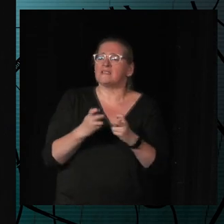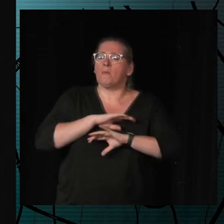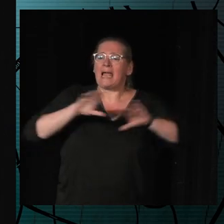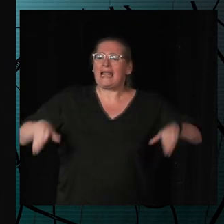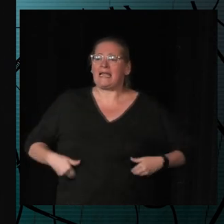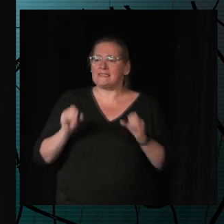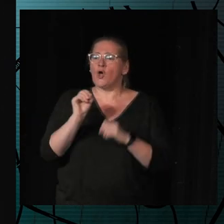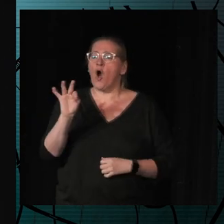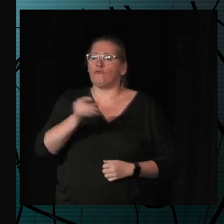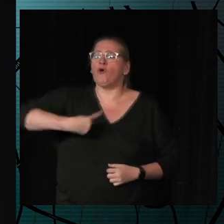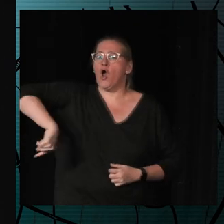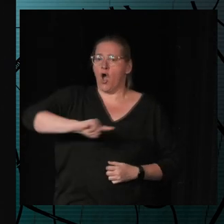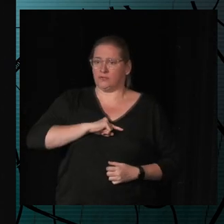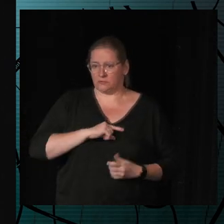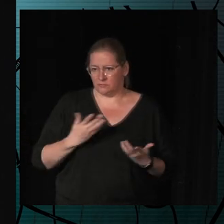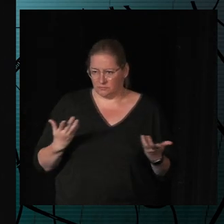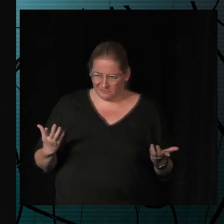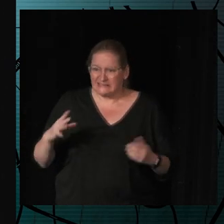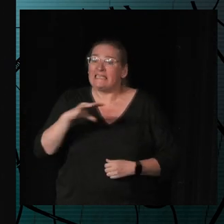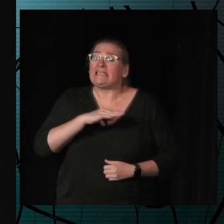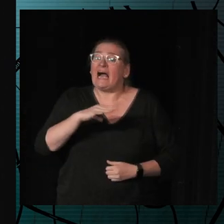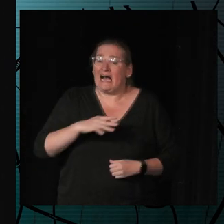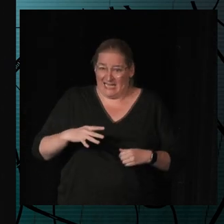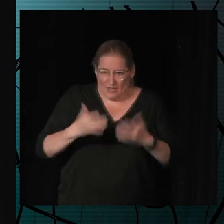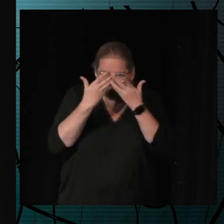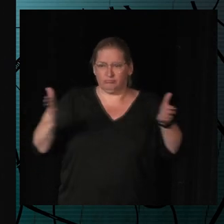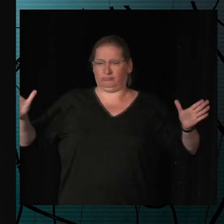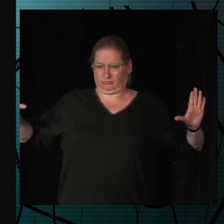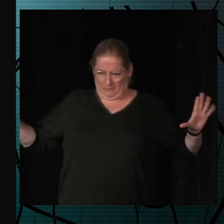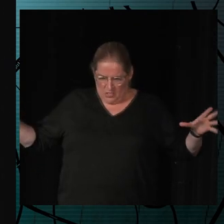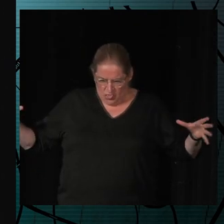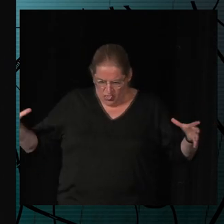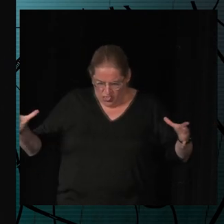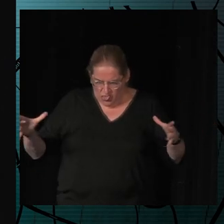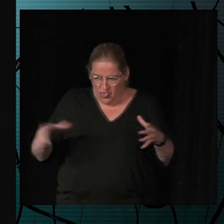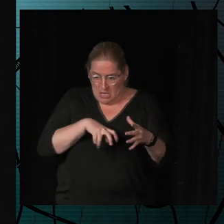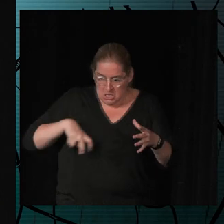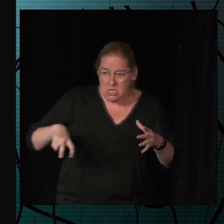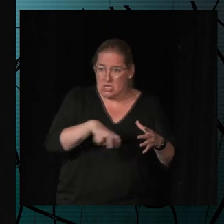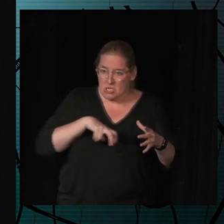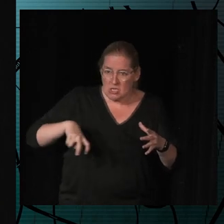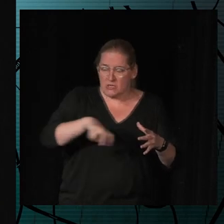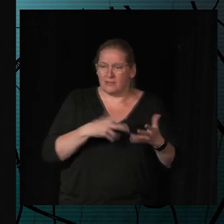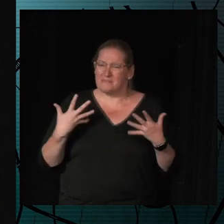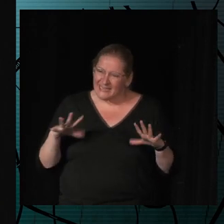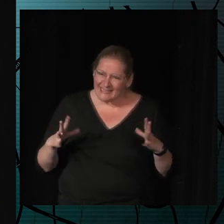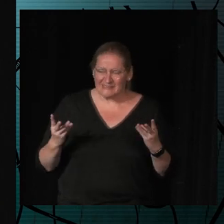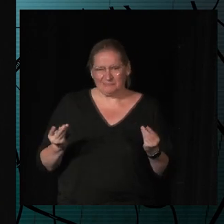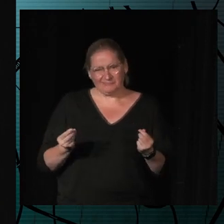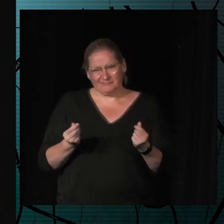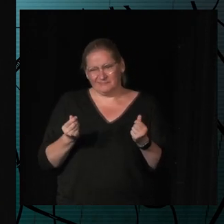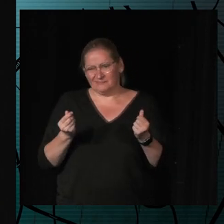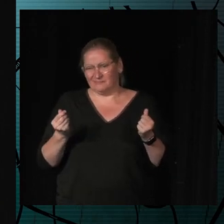pas du tout jouer là-dessus il y a des séquences de resserrement d'enferrement mais finalement les cycles journuit ces problématiques là sont pas du tout abordé dans le jeu de manière en tout